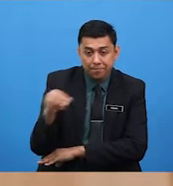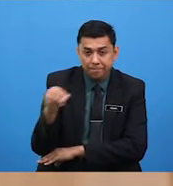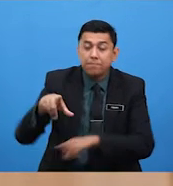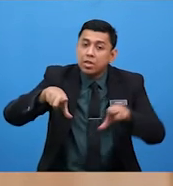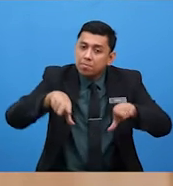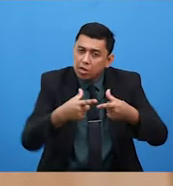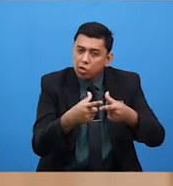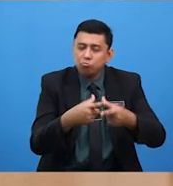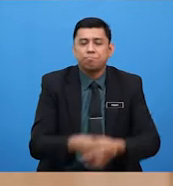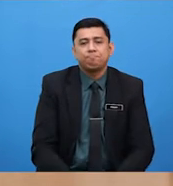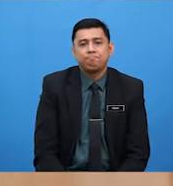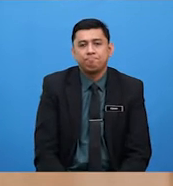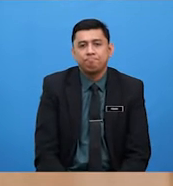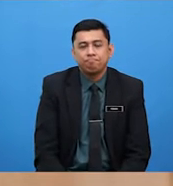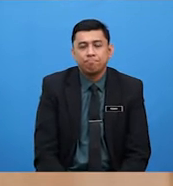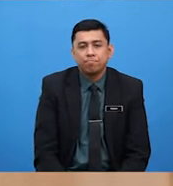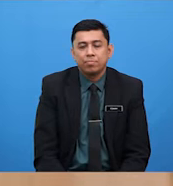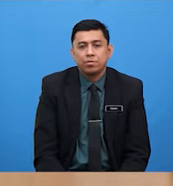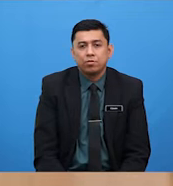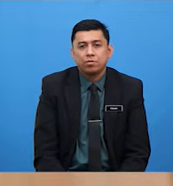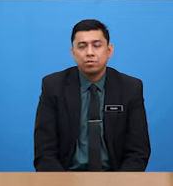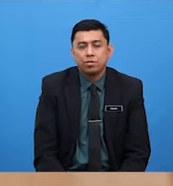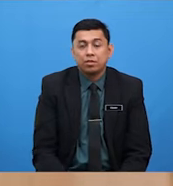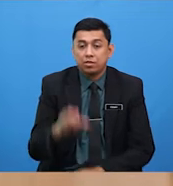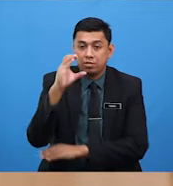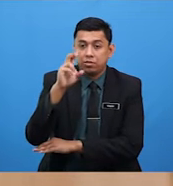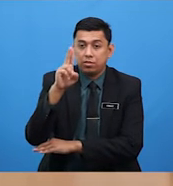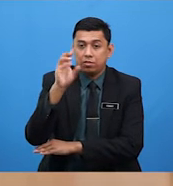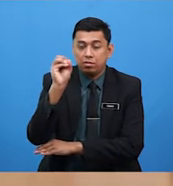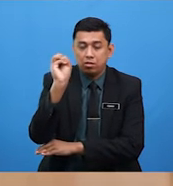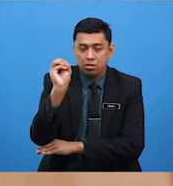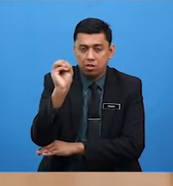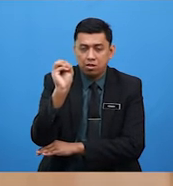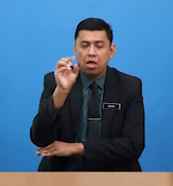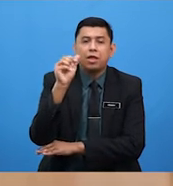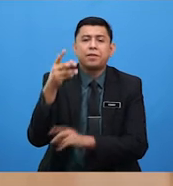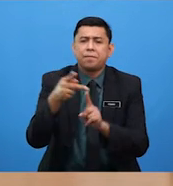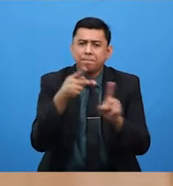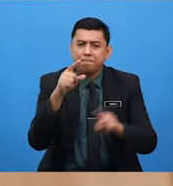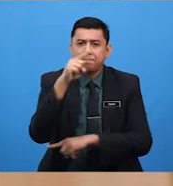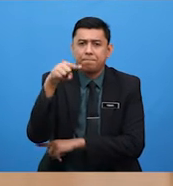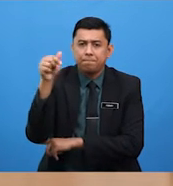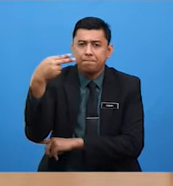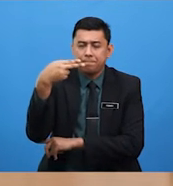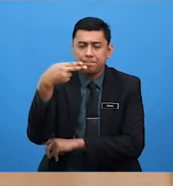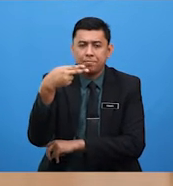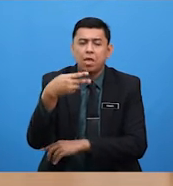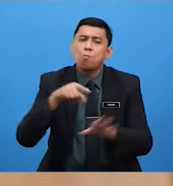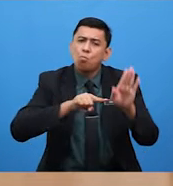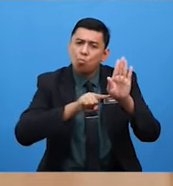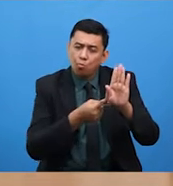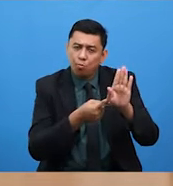berlaku sedemikian? Seperti yang kupon 2 sulfat terdiri daripada zara-zara. Pada